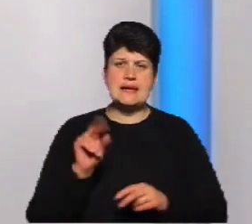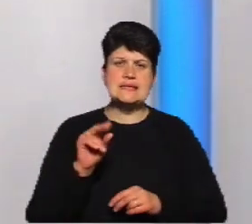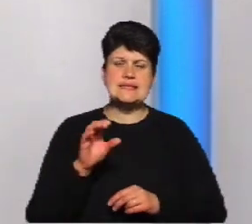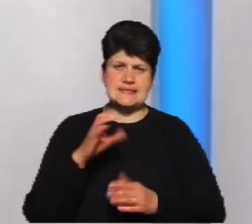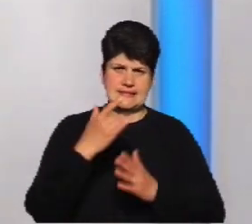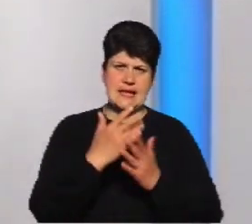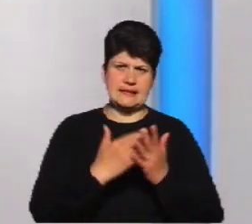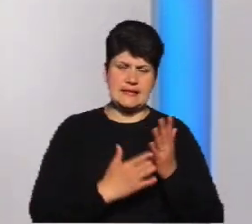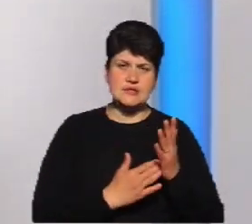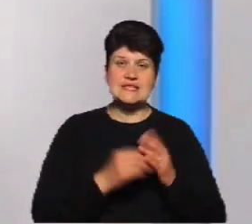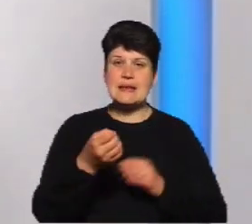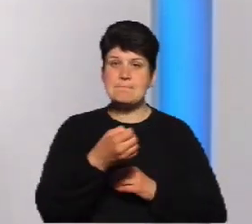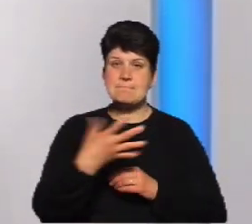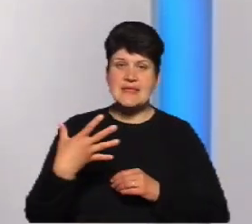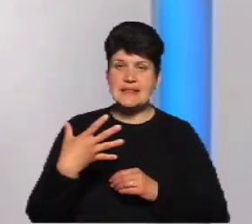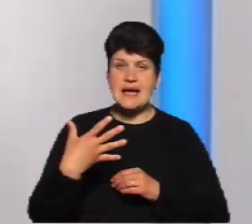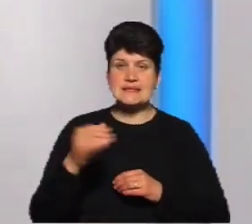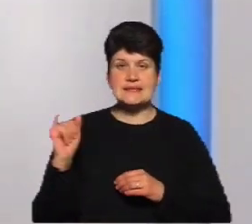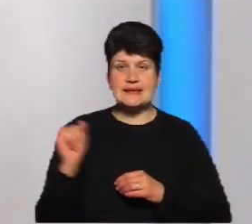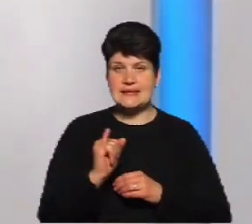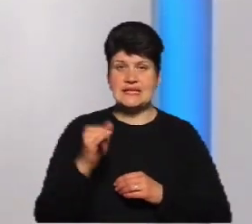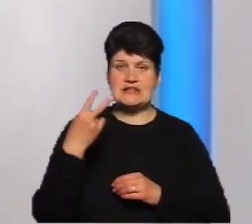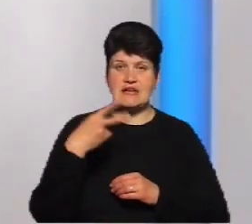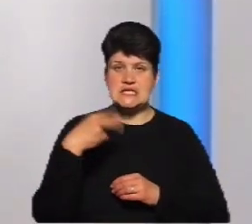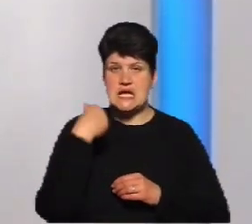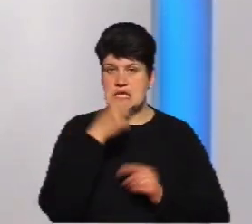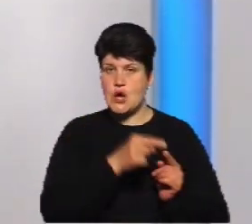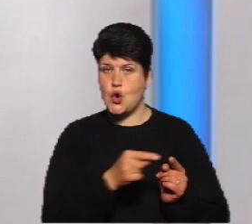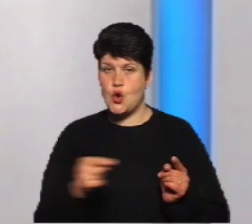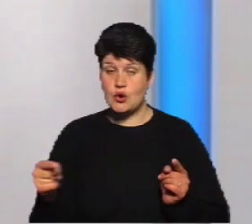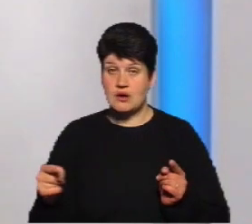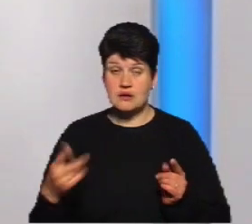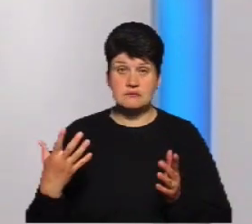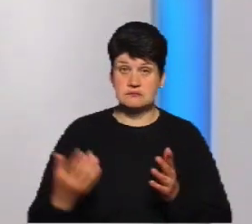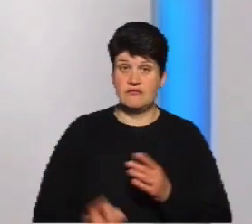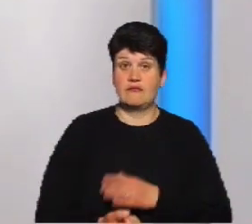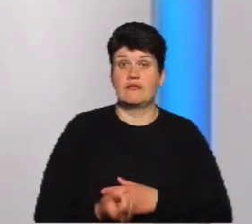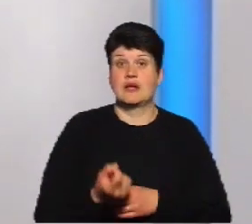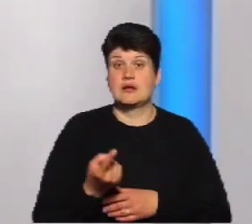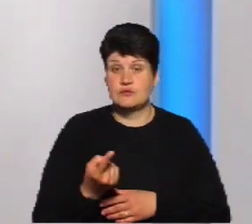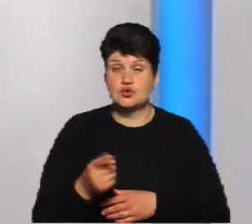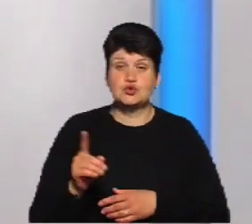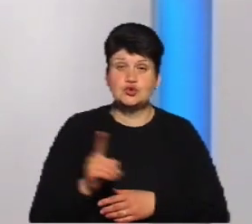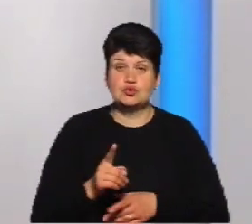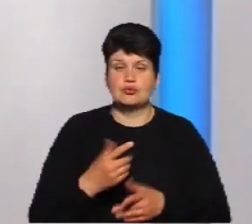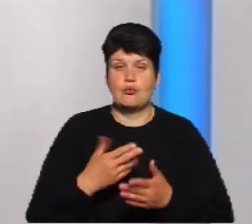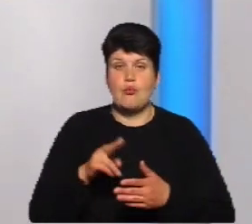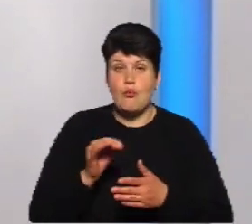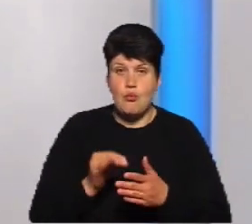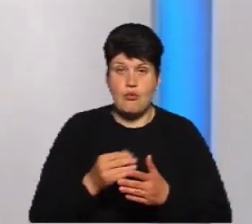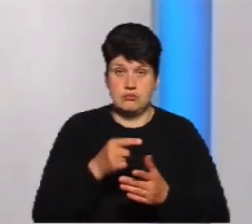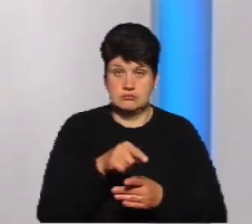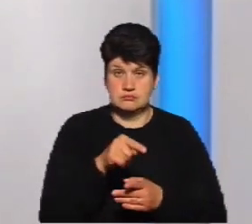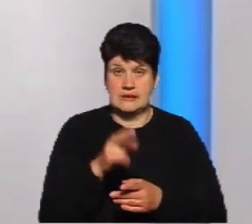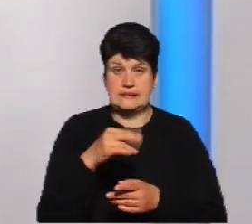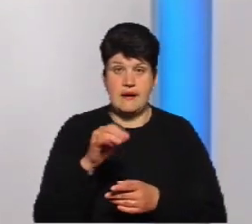за 15 і 20 роки і виявилося, що тільки по статистичних даних